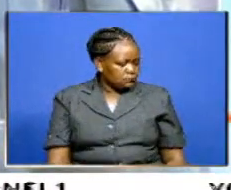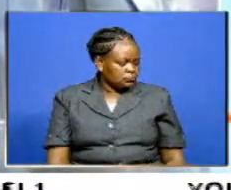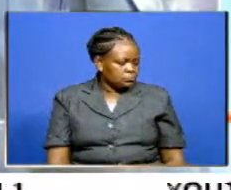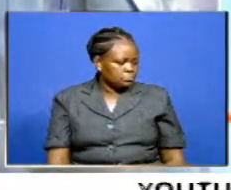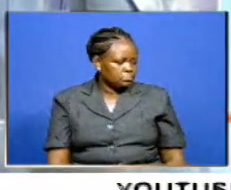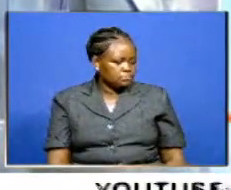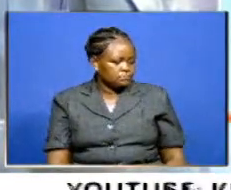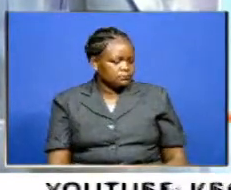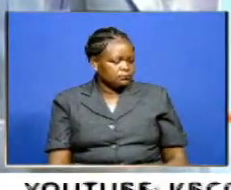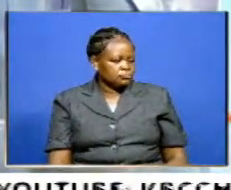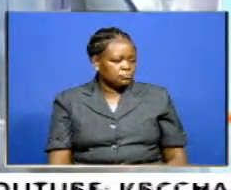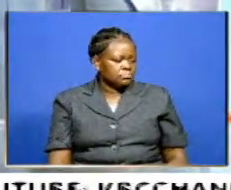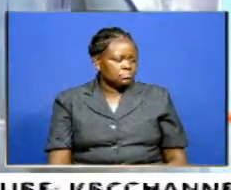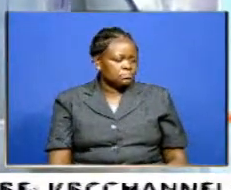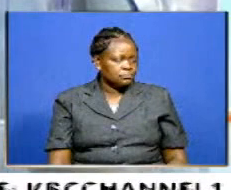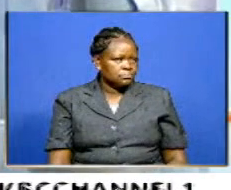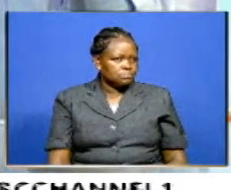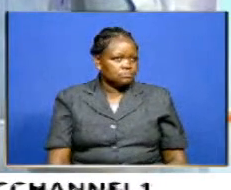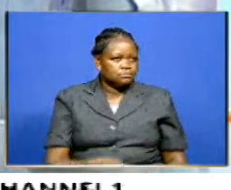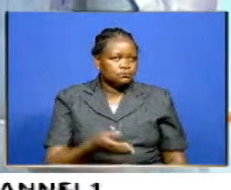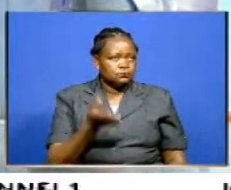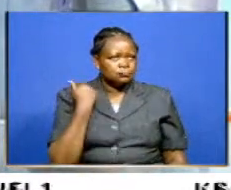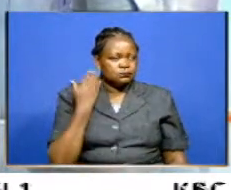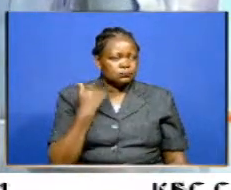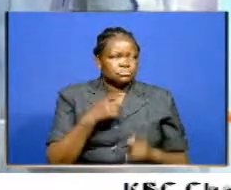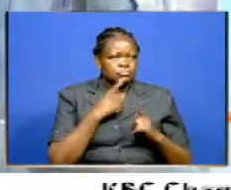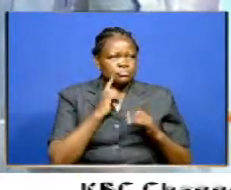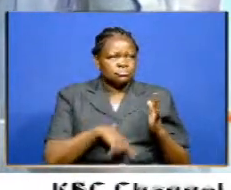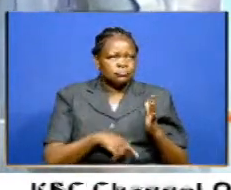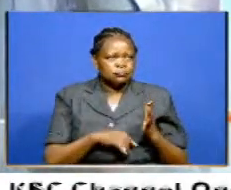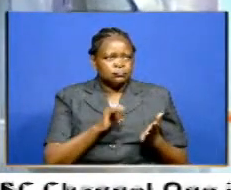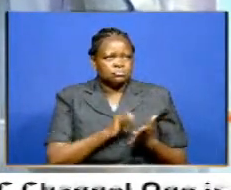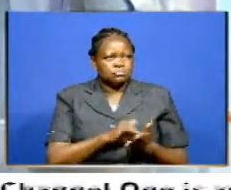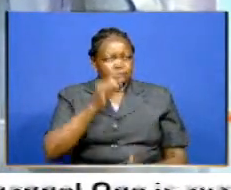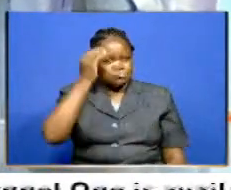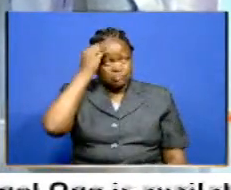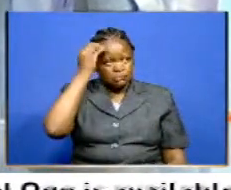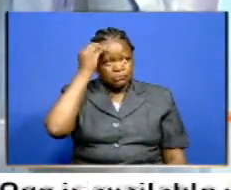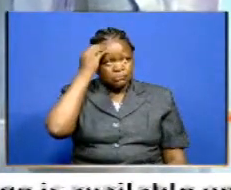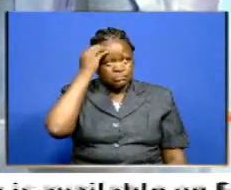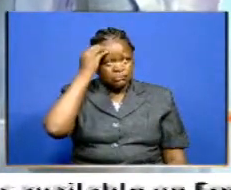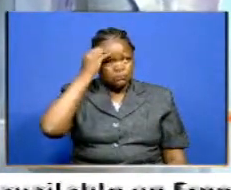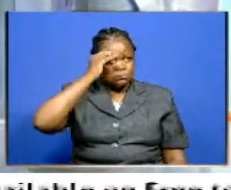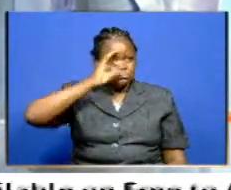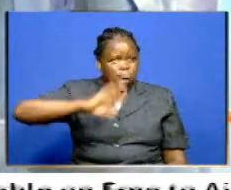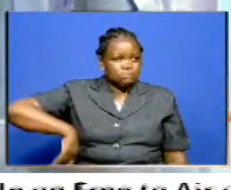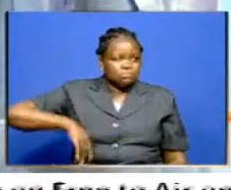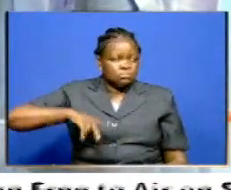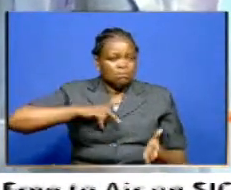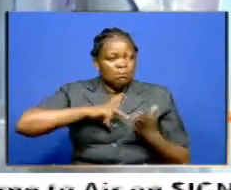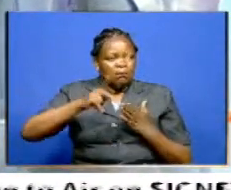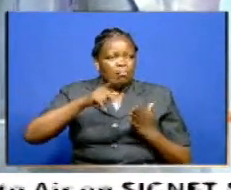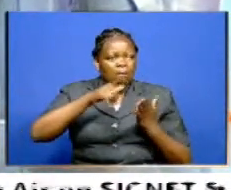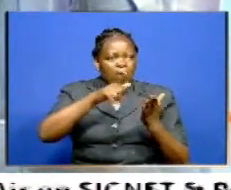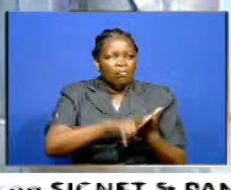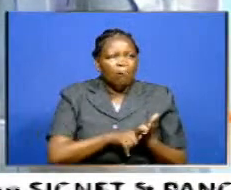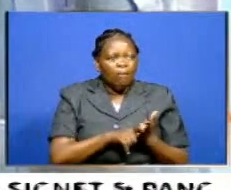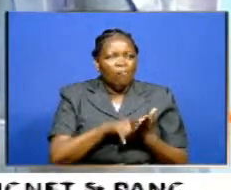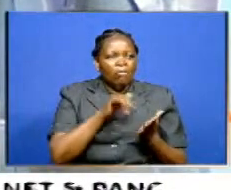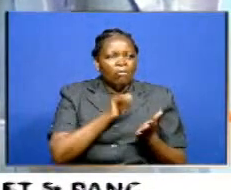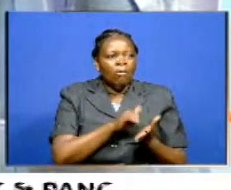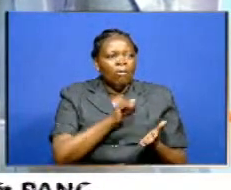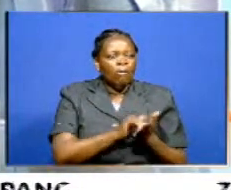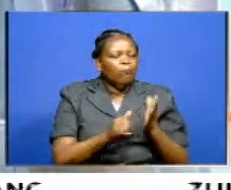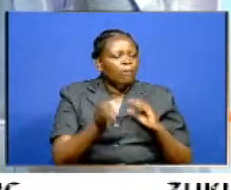swala ambalo awali Kegola liligusia kwamba wanafunzi wanachelewa kulipa hii mikopo ambayo pia